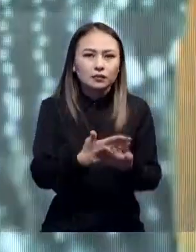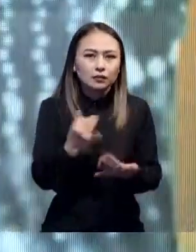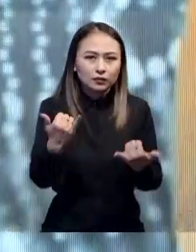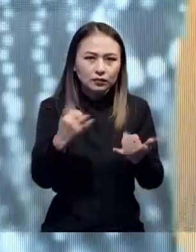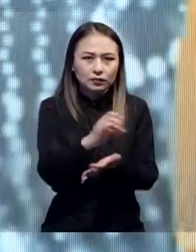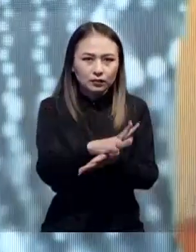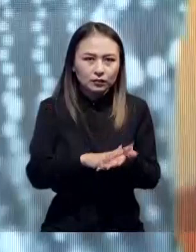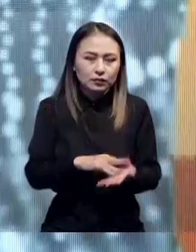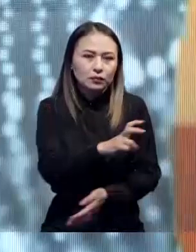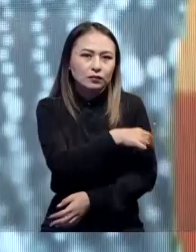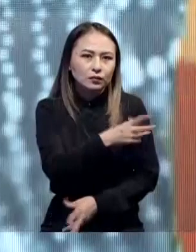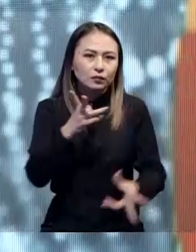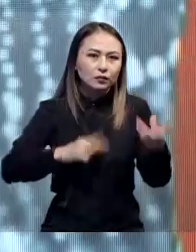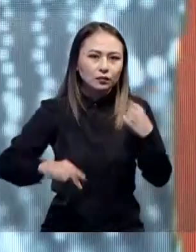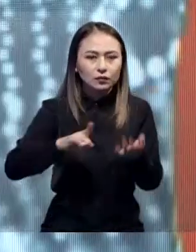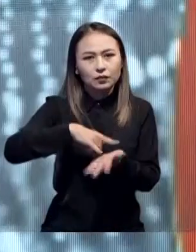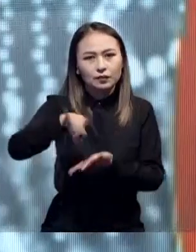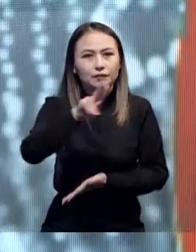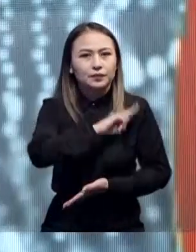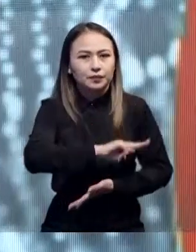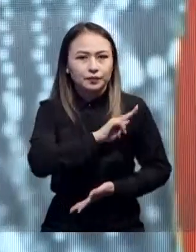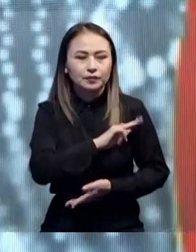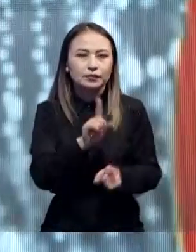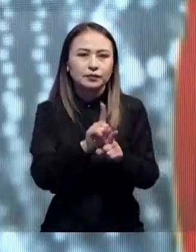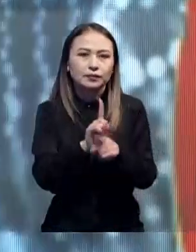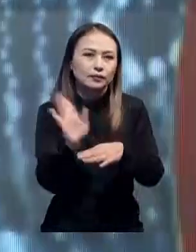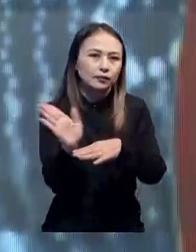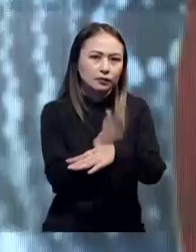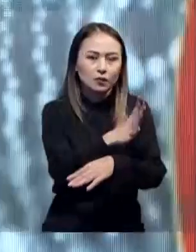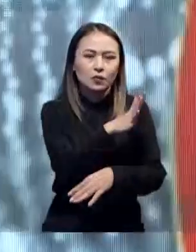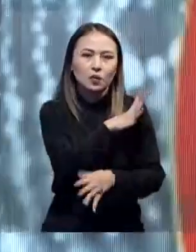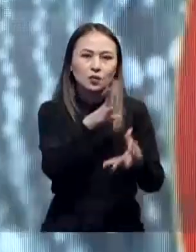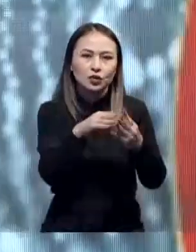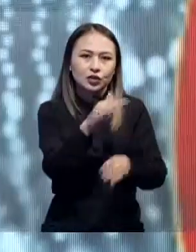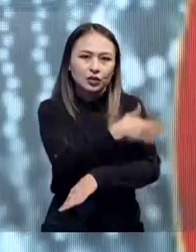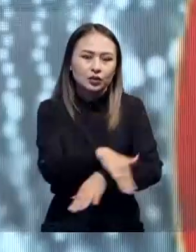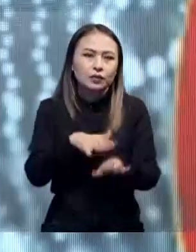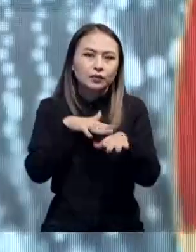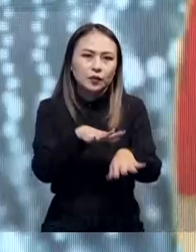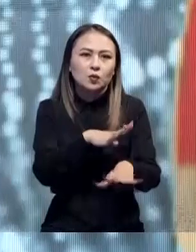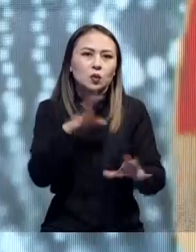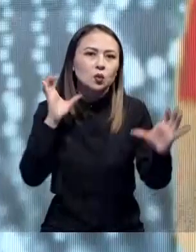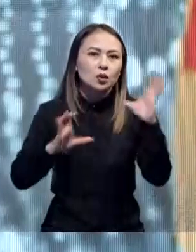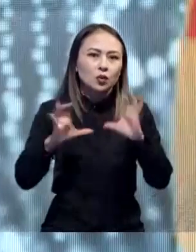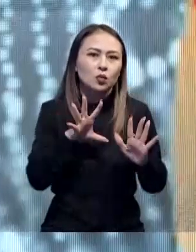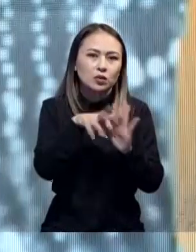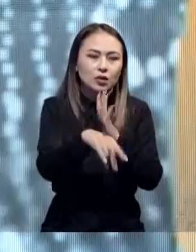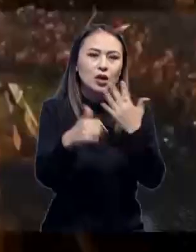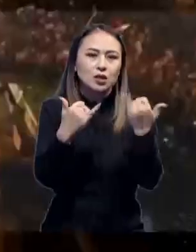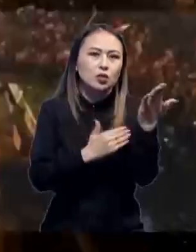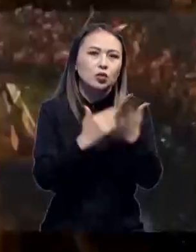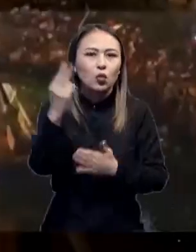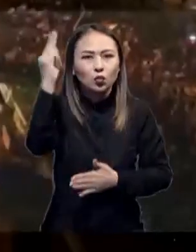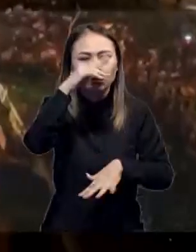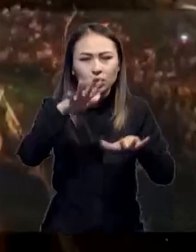бүгінде жалғасып жатыр. Дәрігерлер, мұғалімдер мен әуежай қызметкерлері жұмысты ысырып қойып, көшеге шыққан. Оларға студенттер де қосылды.